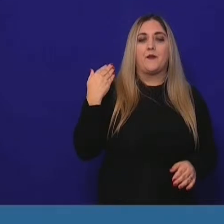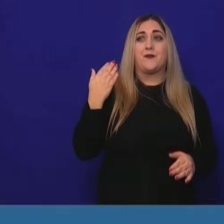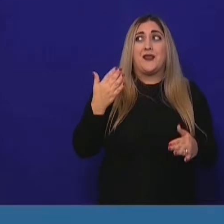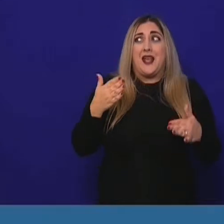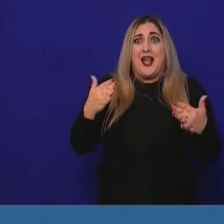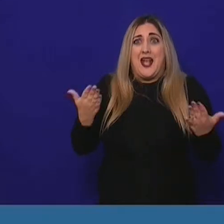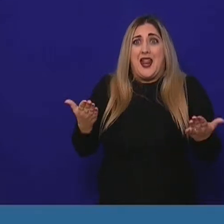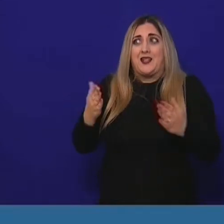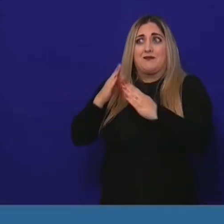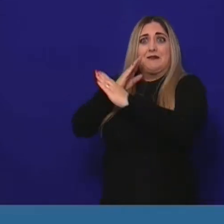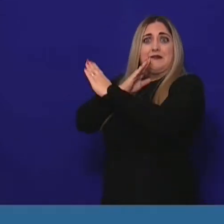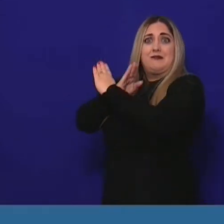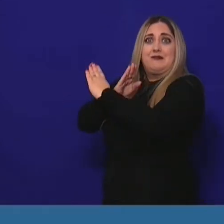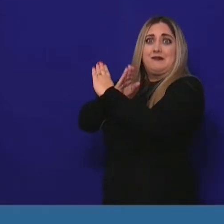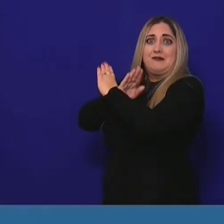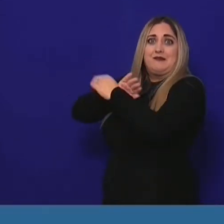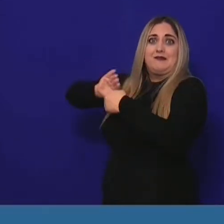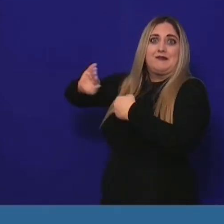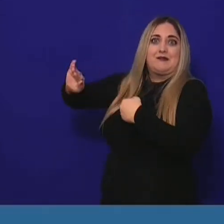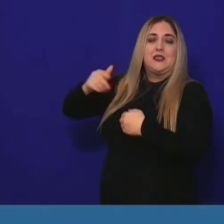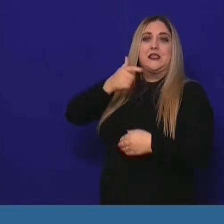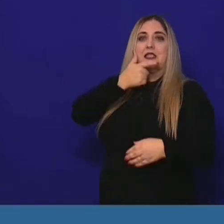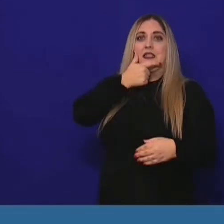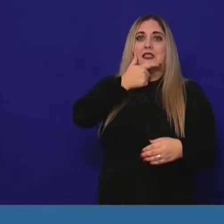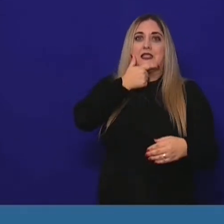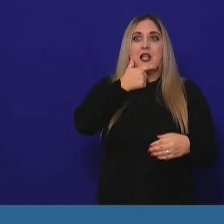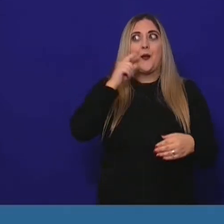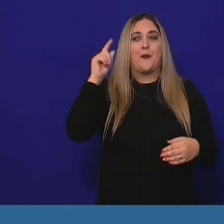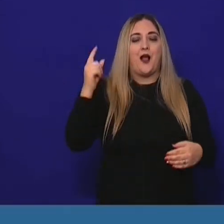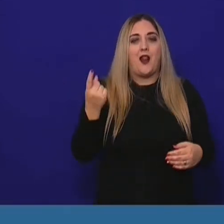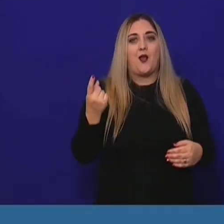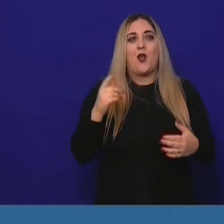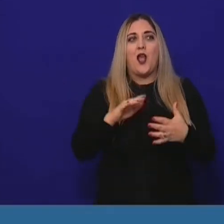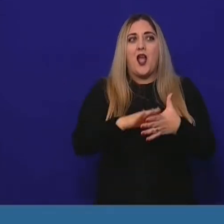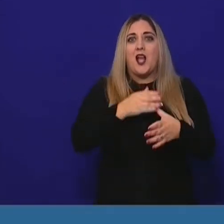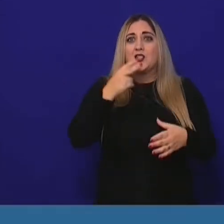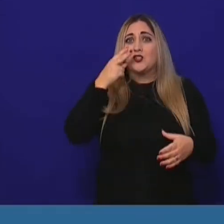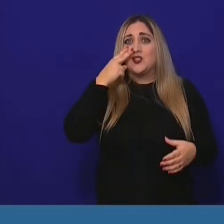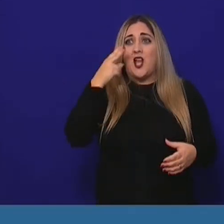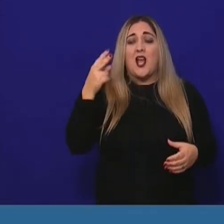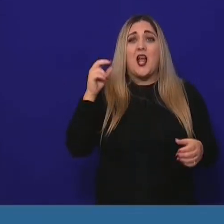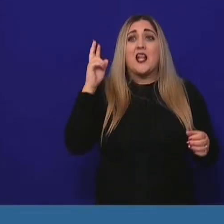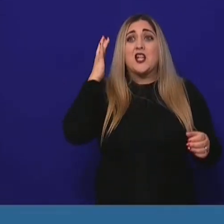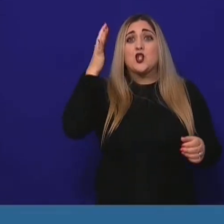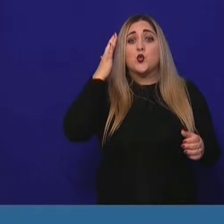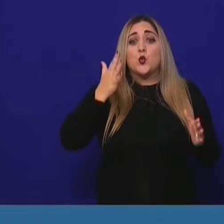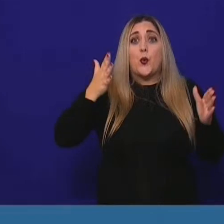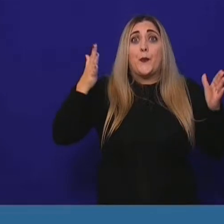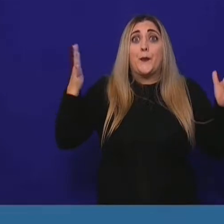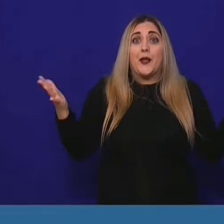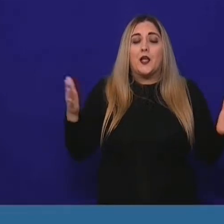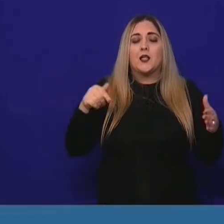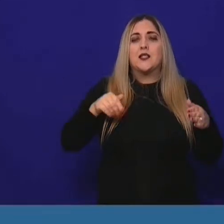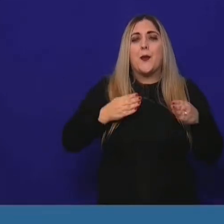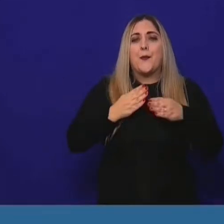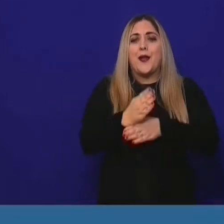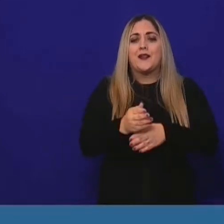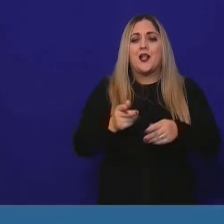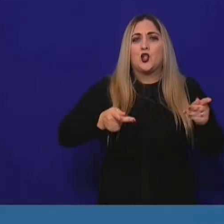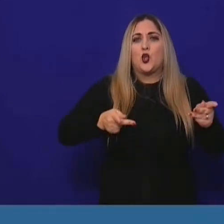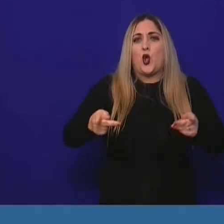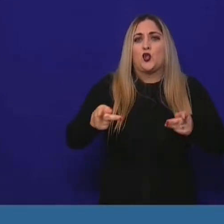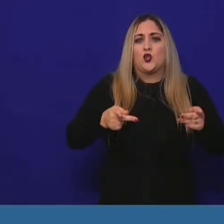li mill-ewwel kull pajjiż ħa din l-inizjattiva għaliex meta tibda tara li inti kun qed jirnexxielek tikkontrolla l-fatt li